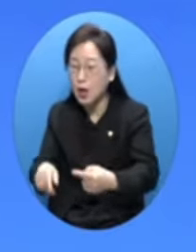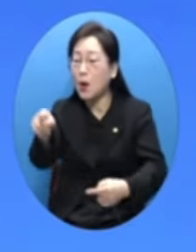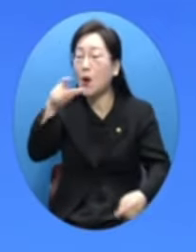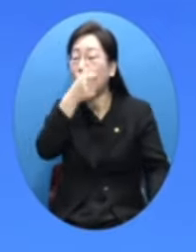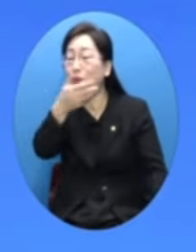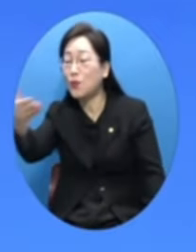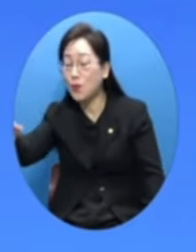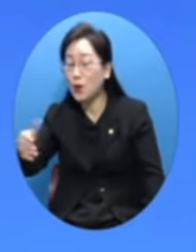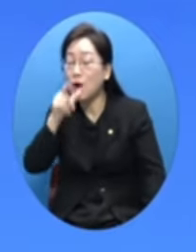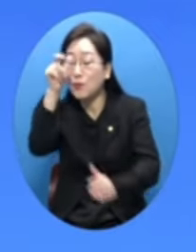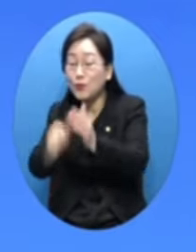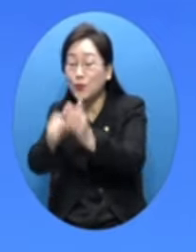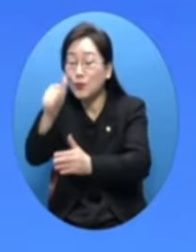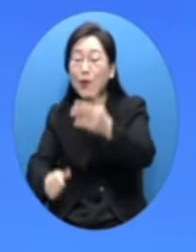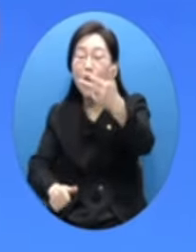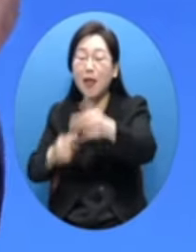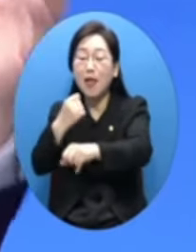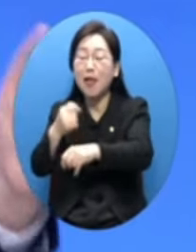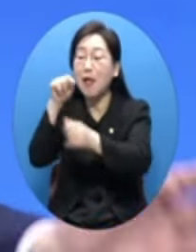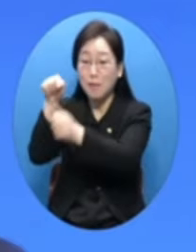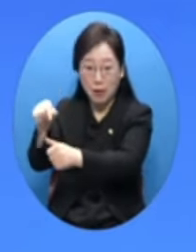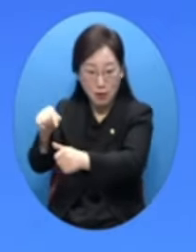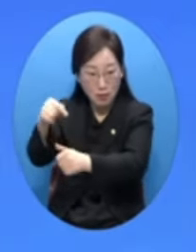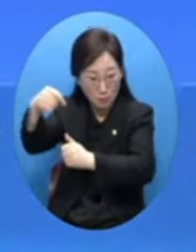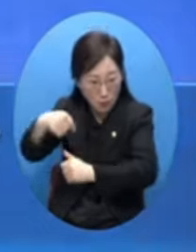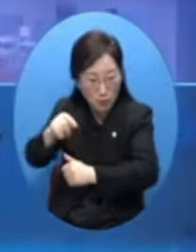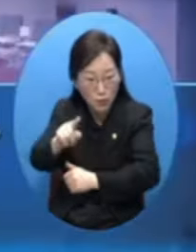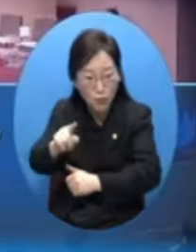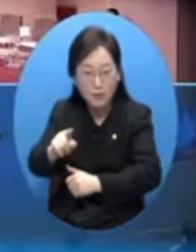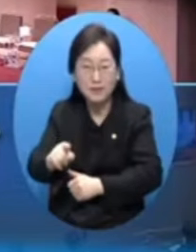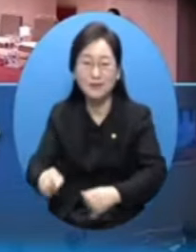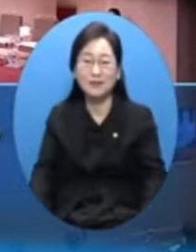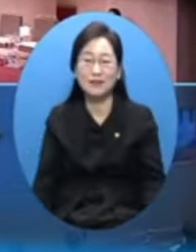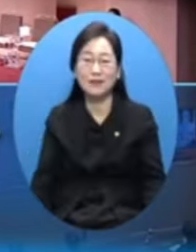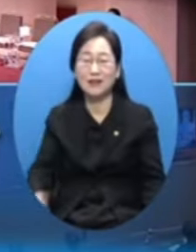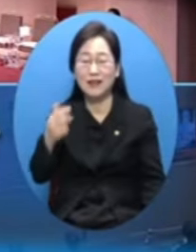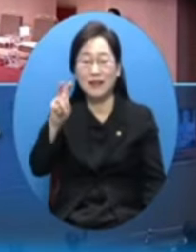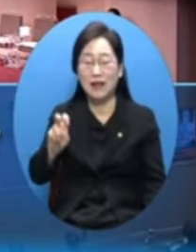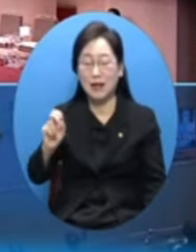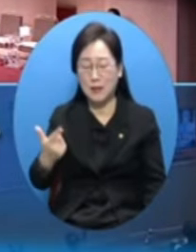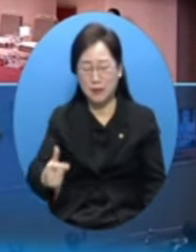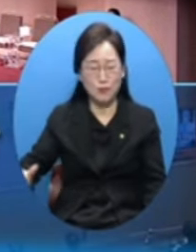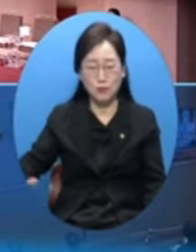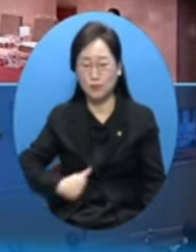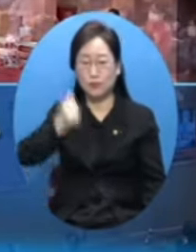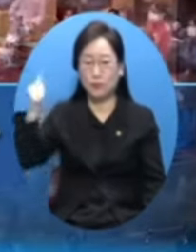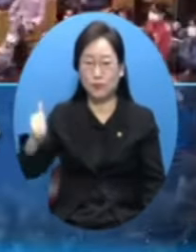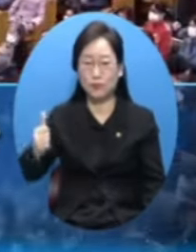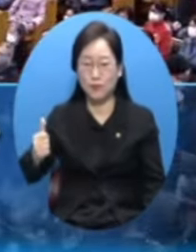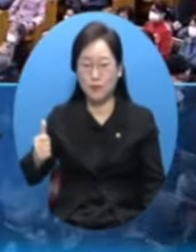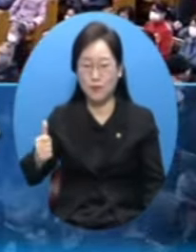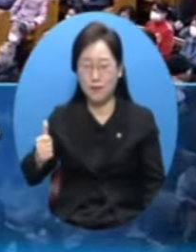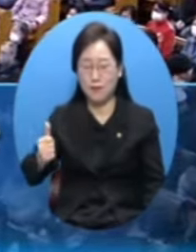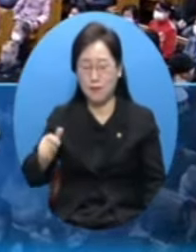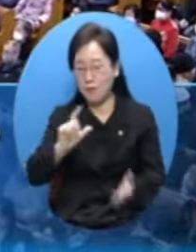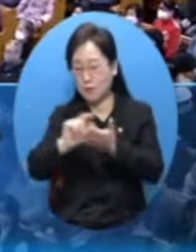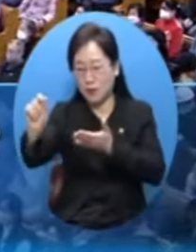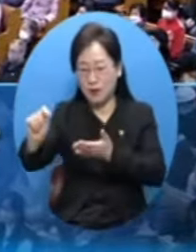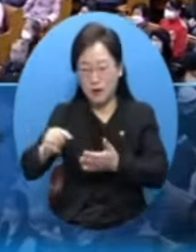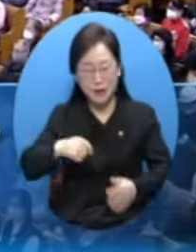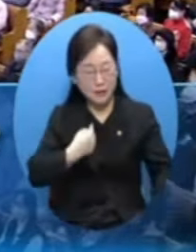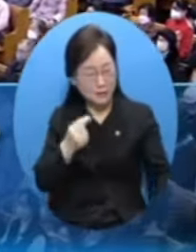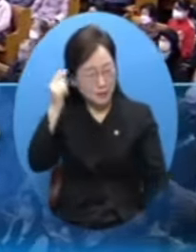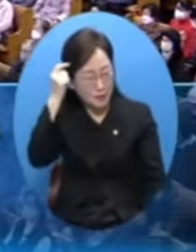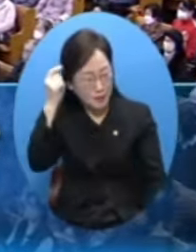가시오. 이게 말이 되냐? 성경은 11절 이렇게 말씀합니다. 나만이 노하여 물러가며 이르되 내 생각에는